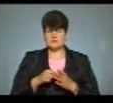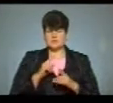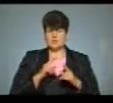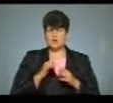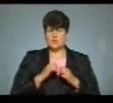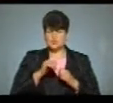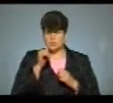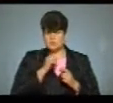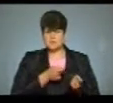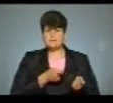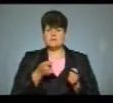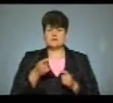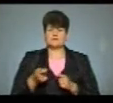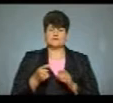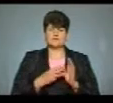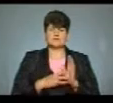ми перевозимо